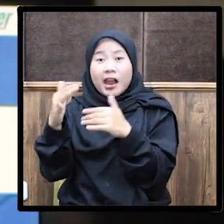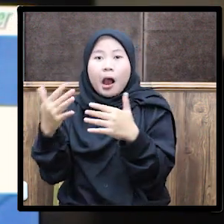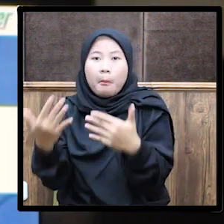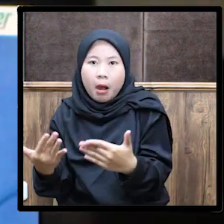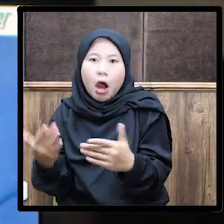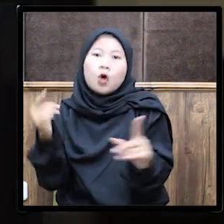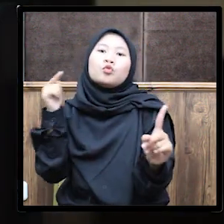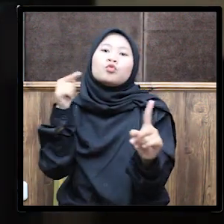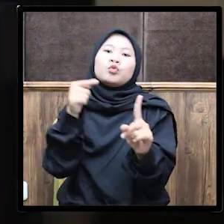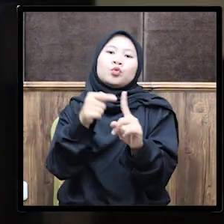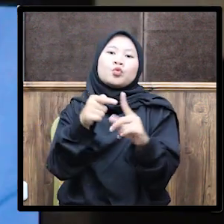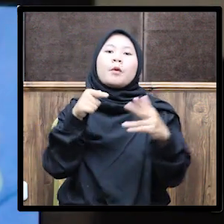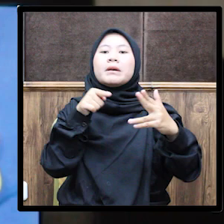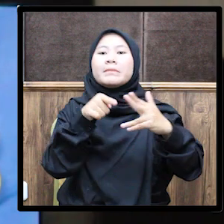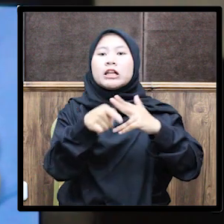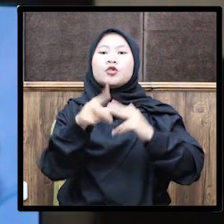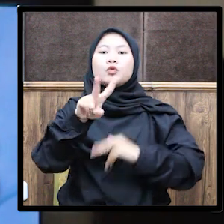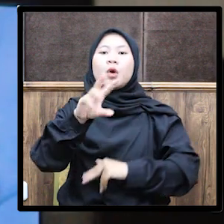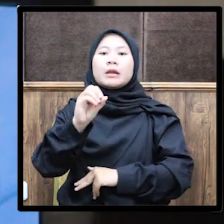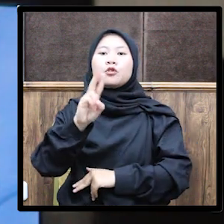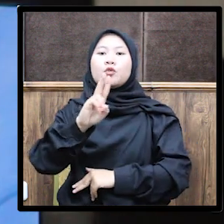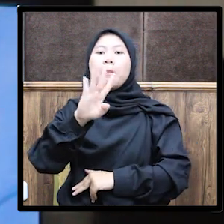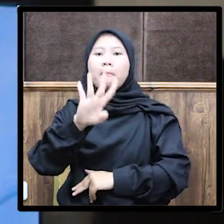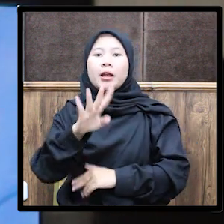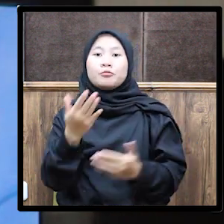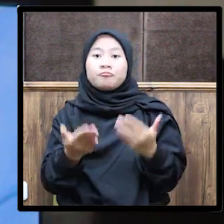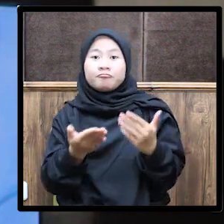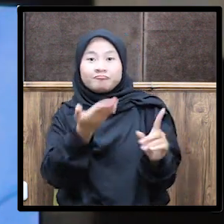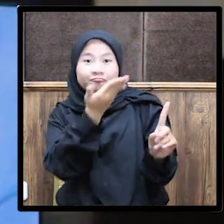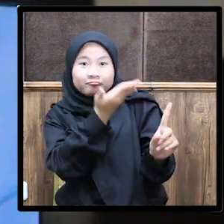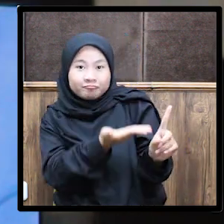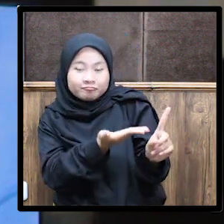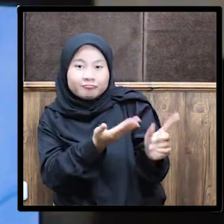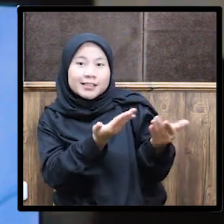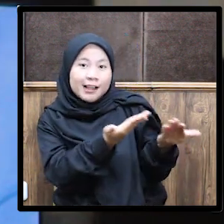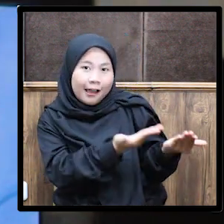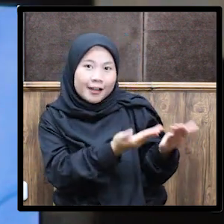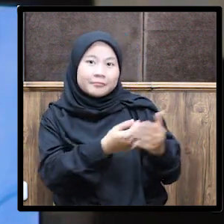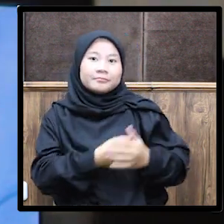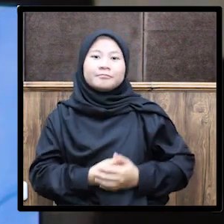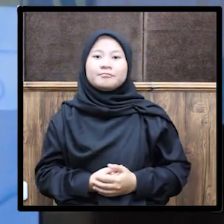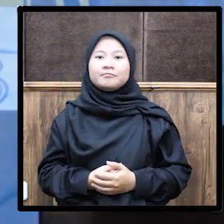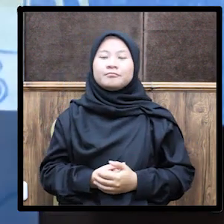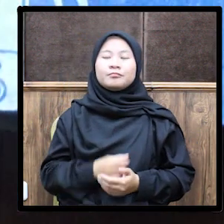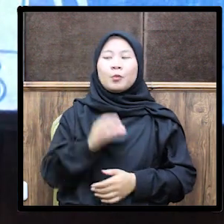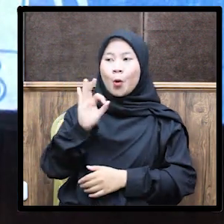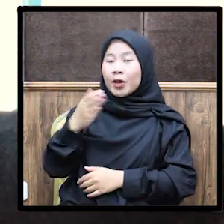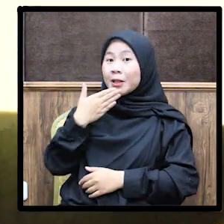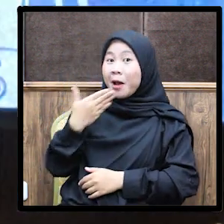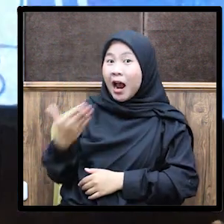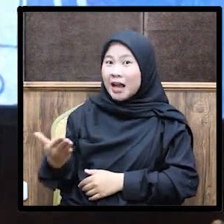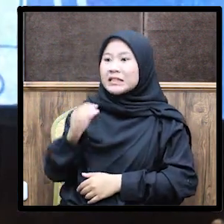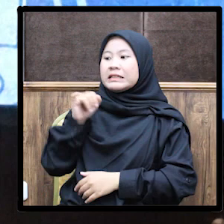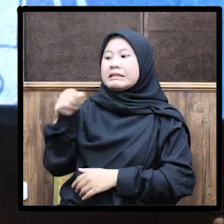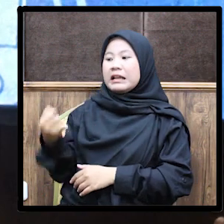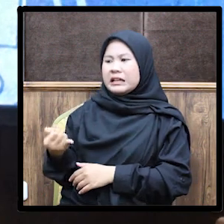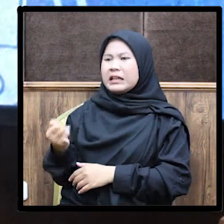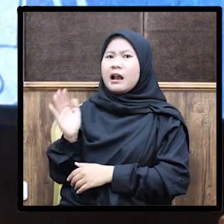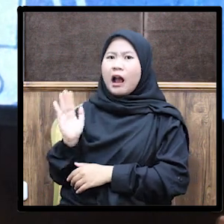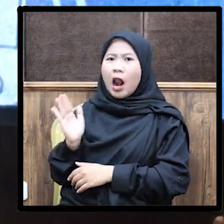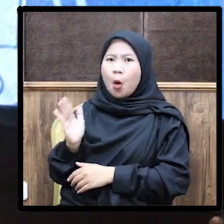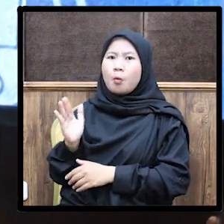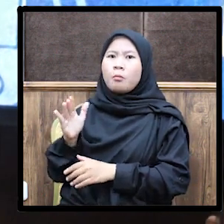pemilu 2024? Mungkin dari Mbak Rani dulu, Mbak Rani. Iya, terima kasih Mas Yosua. Jadi kalau bicara